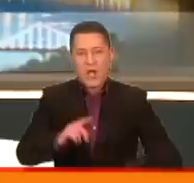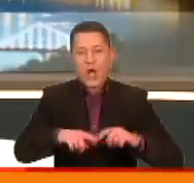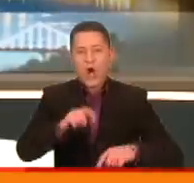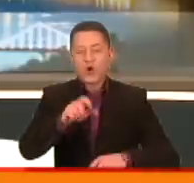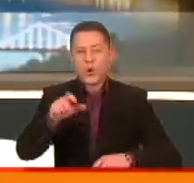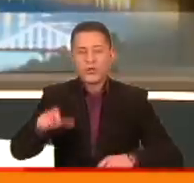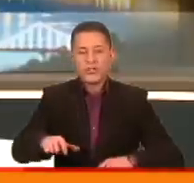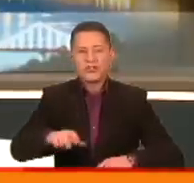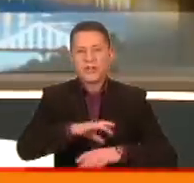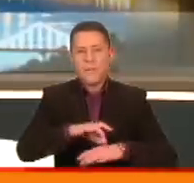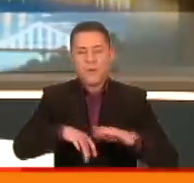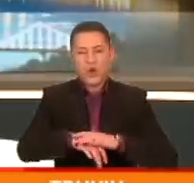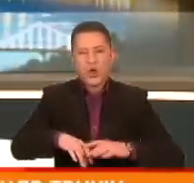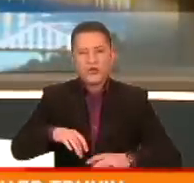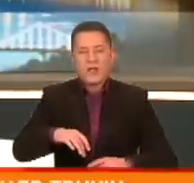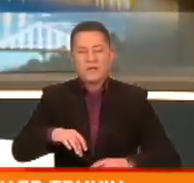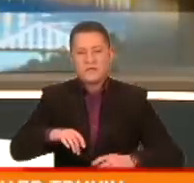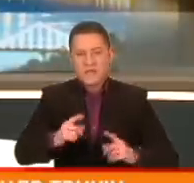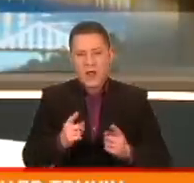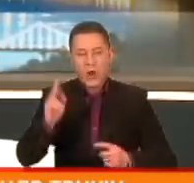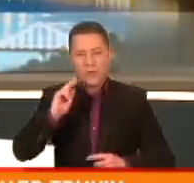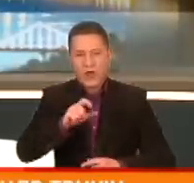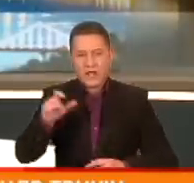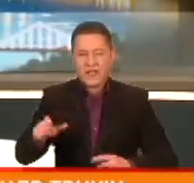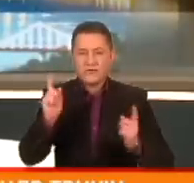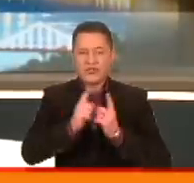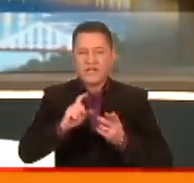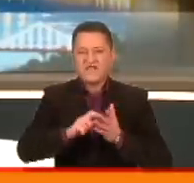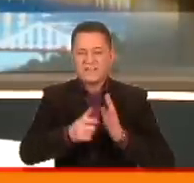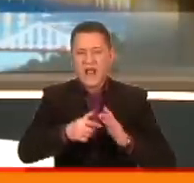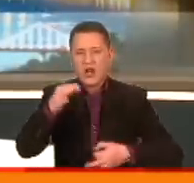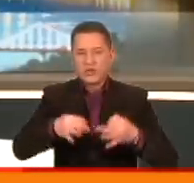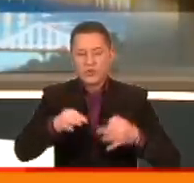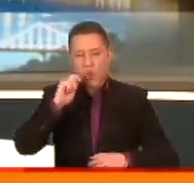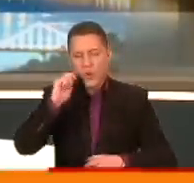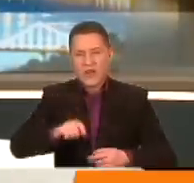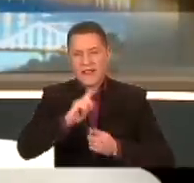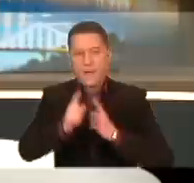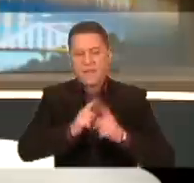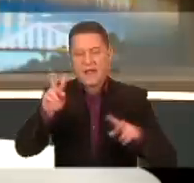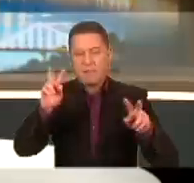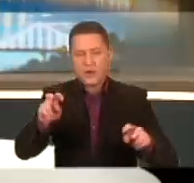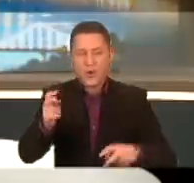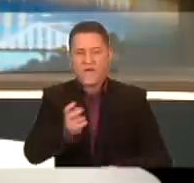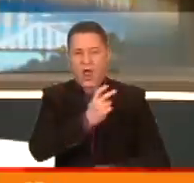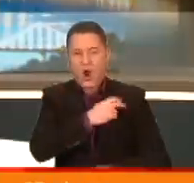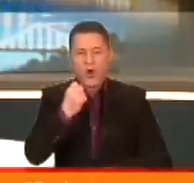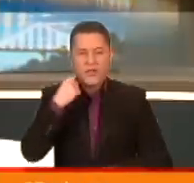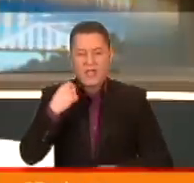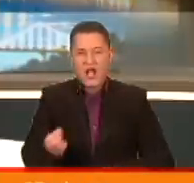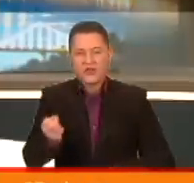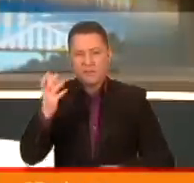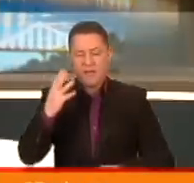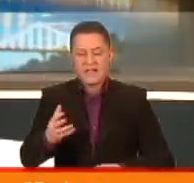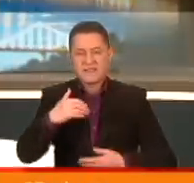Родичі і полонені моряки зустрілися в залі суду. Україна перейменовує коньяк, шампанське і сири. Та як полководця